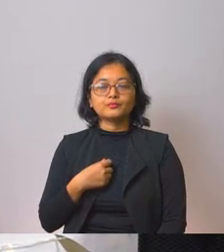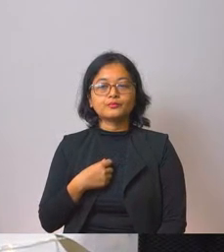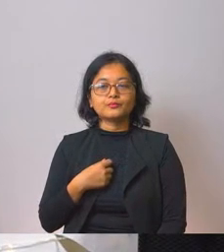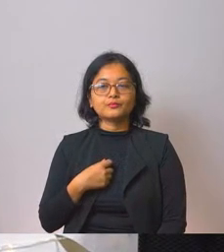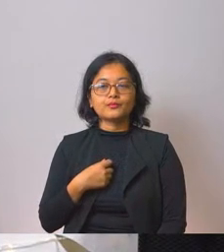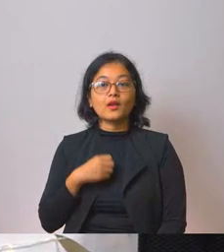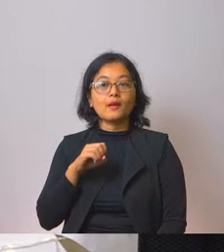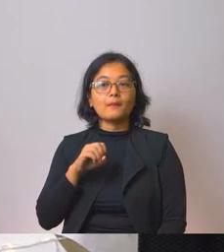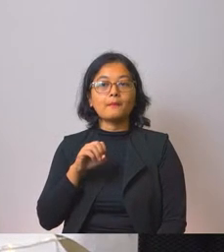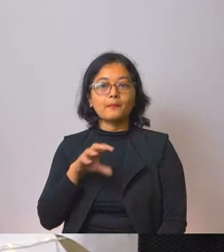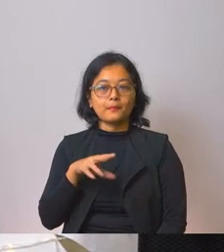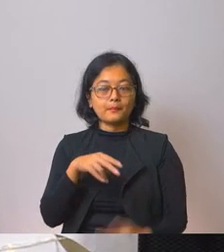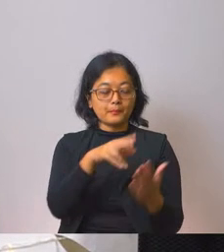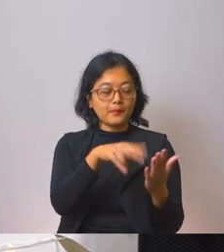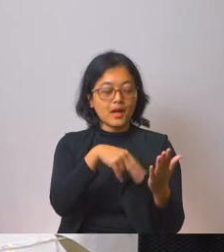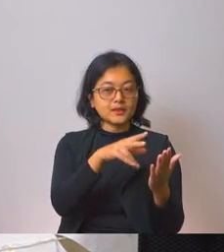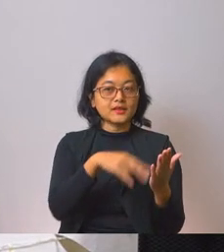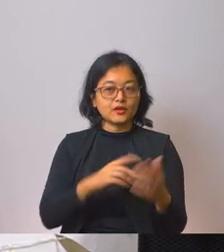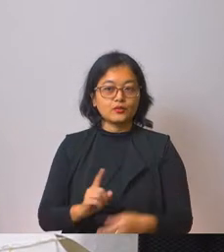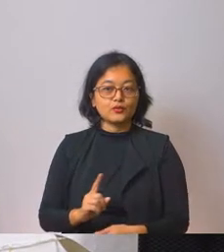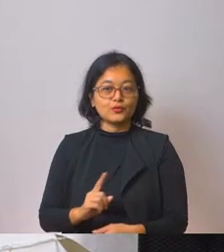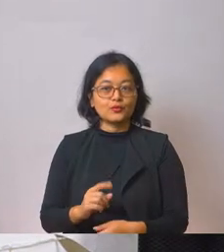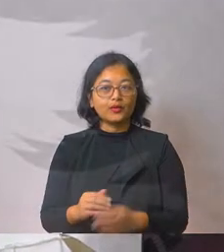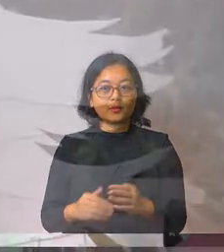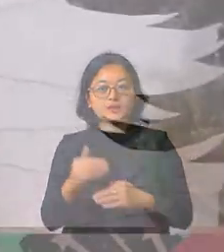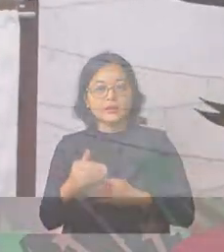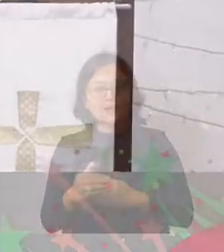jemaat membacakan ayat yang genap.